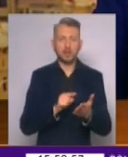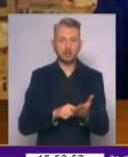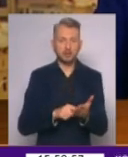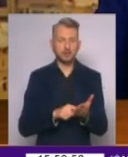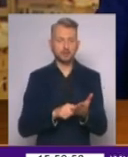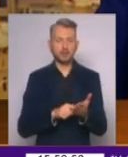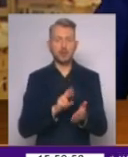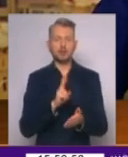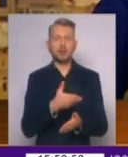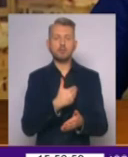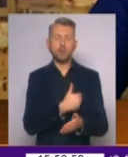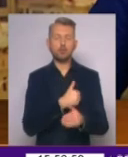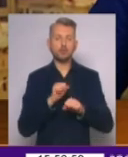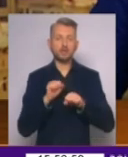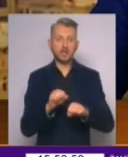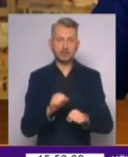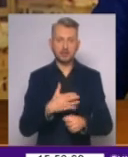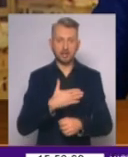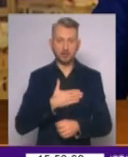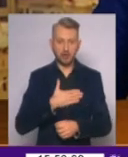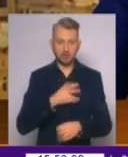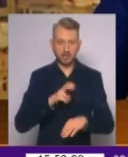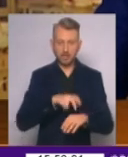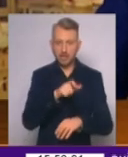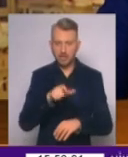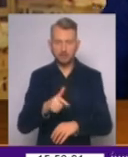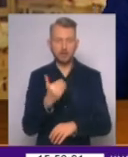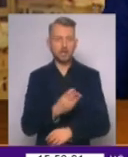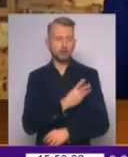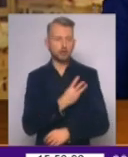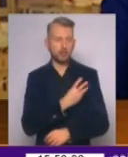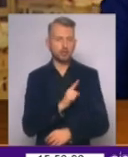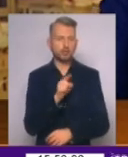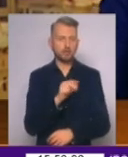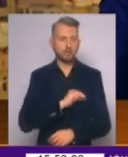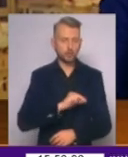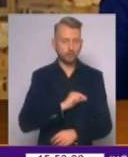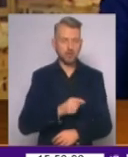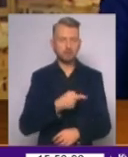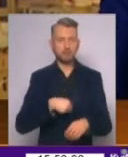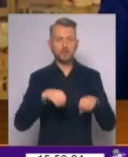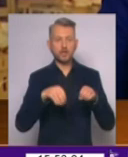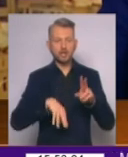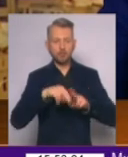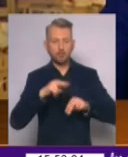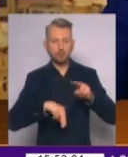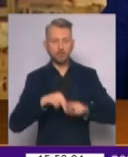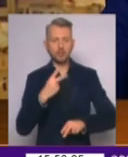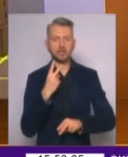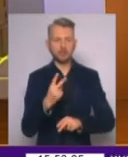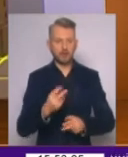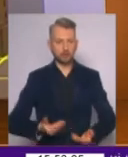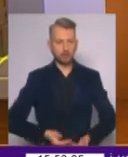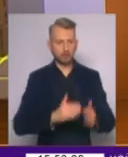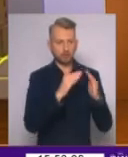продовжуючи питання, як ми хочемо захистити наших лікарів, їх мотивувати, щоб вони працювали, ми вирішили побудувати 2 житлових